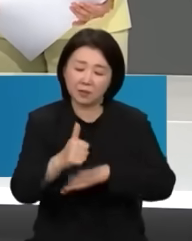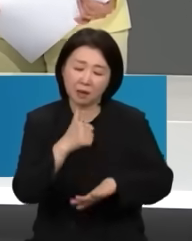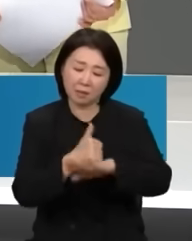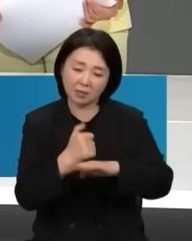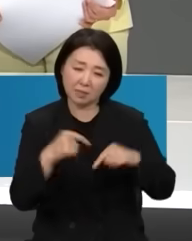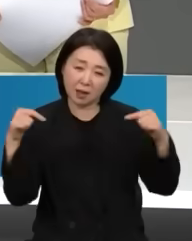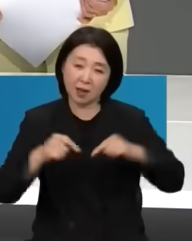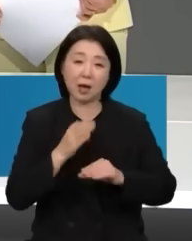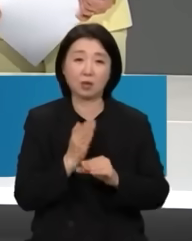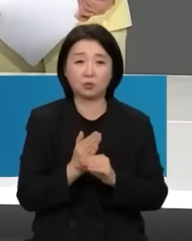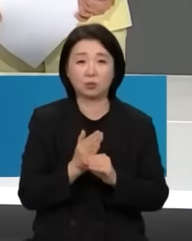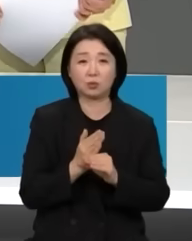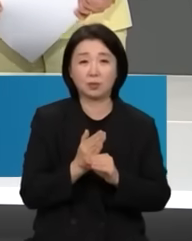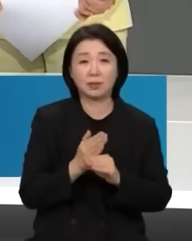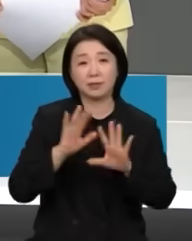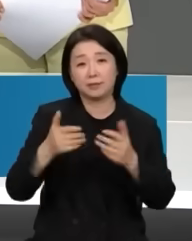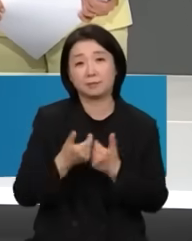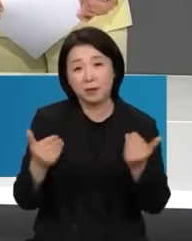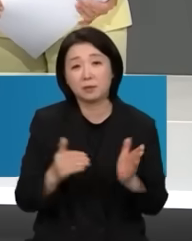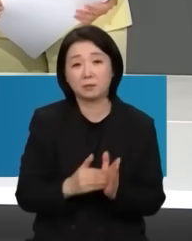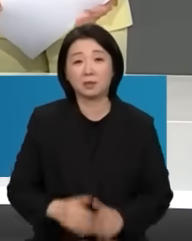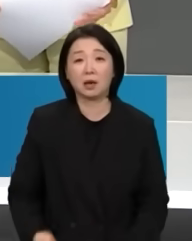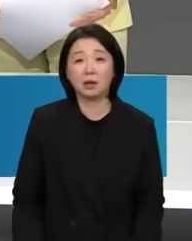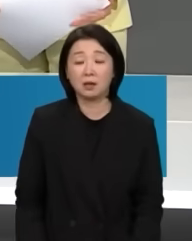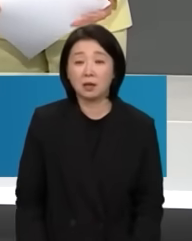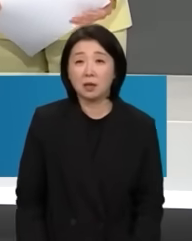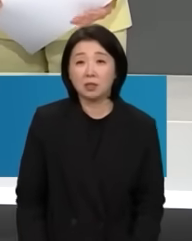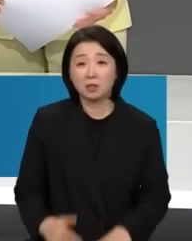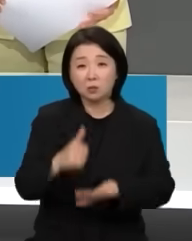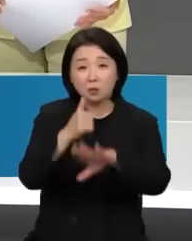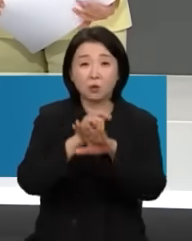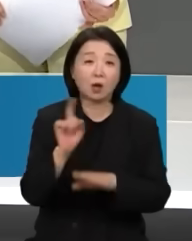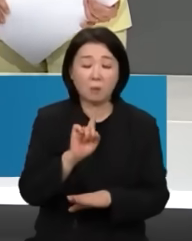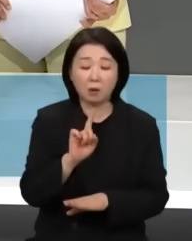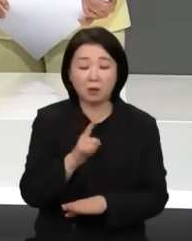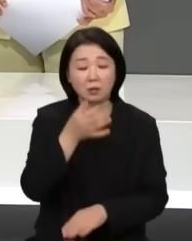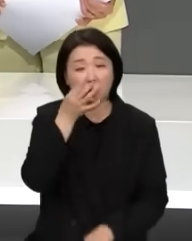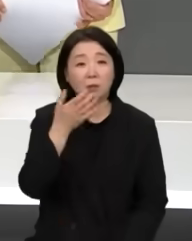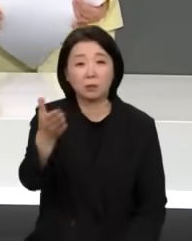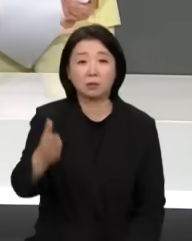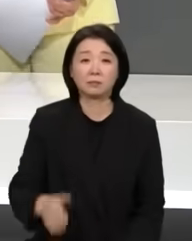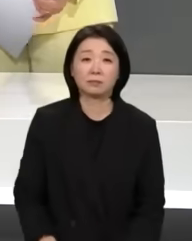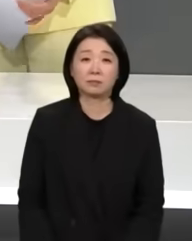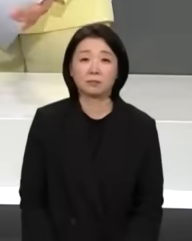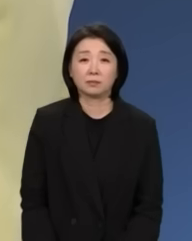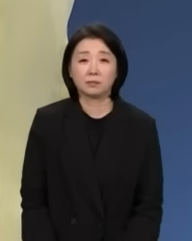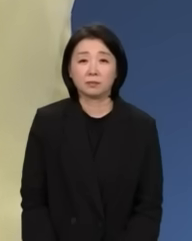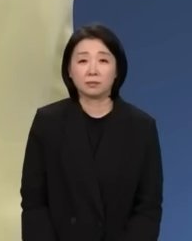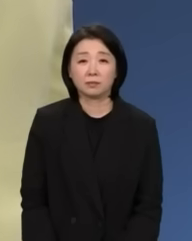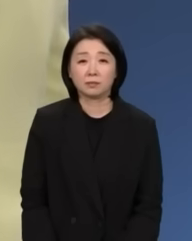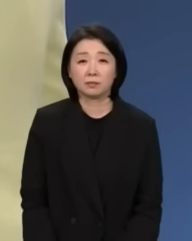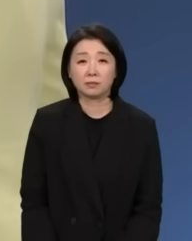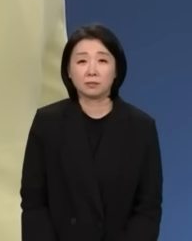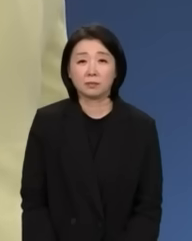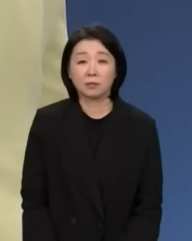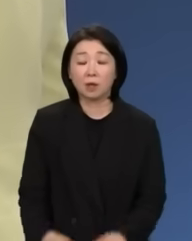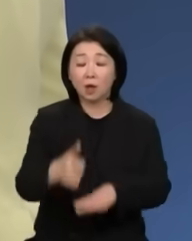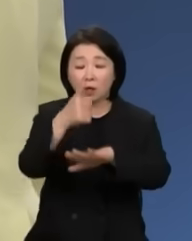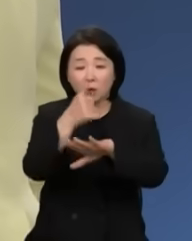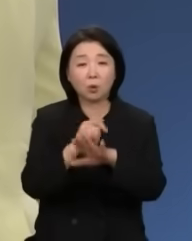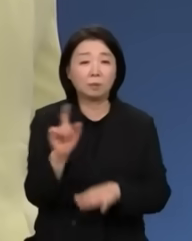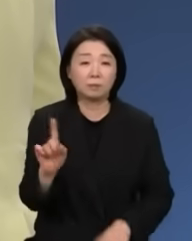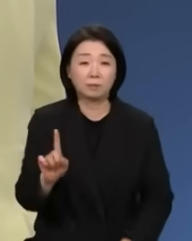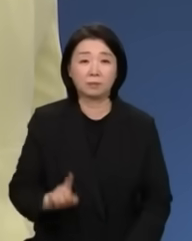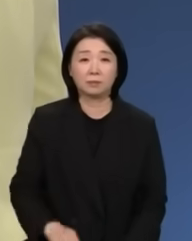협상에 나섰는데 막 헤어졌다고 합니다. 어떻게 됐는지 바로 국회로 가보겠습니다. 자, 하예빈 기자. 그래서 결론